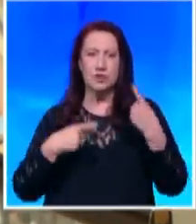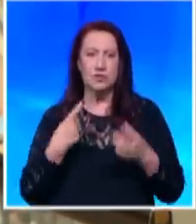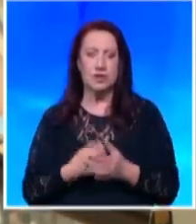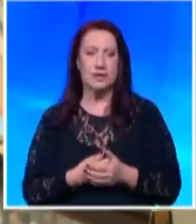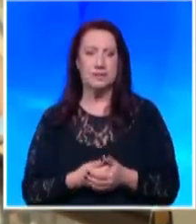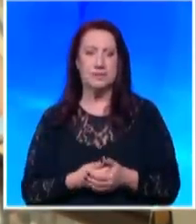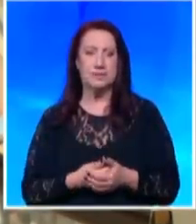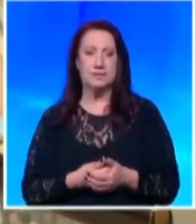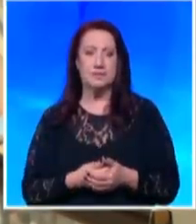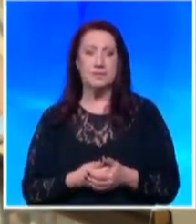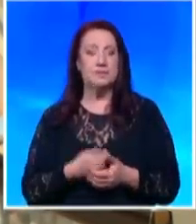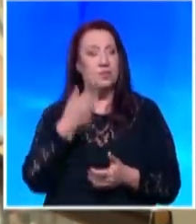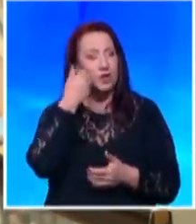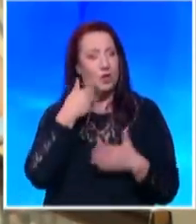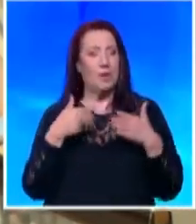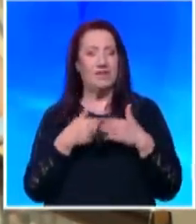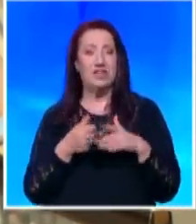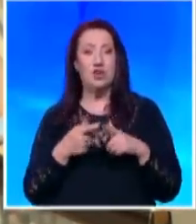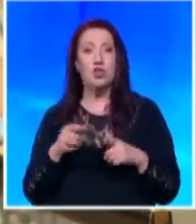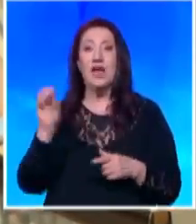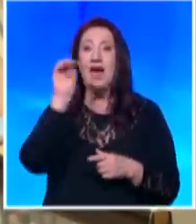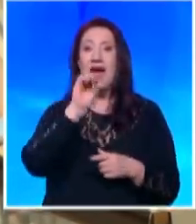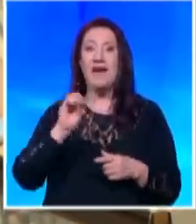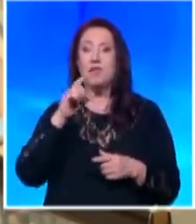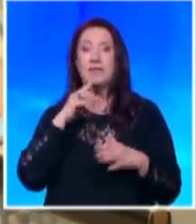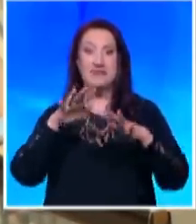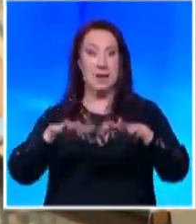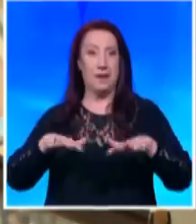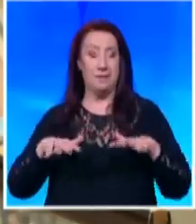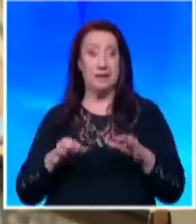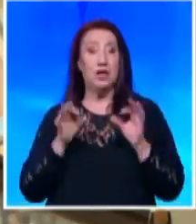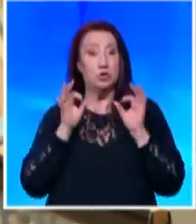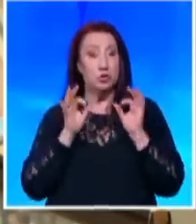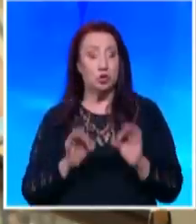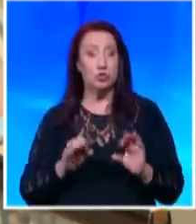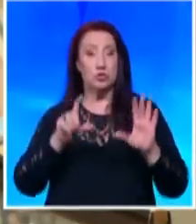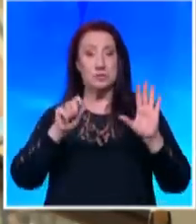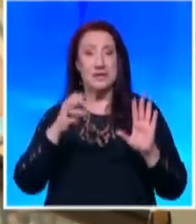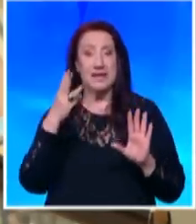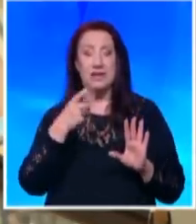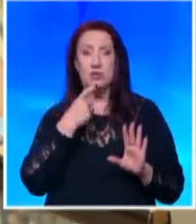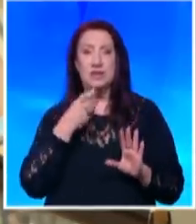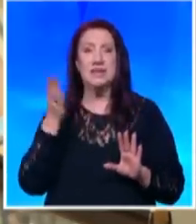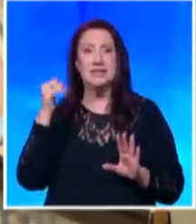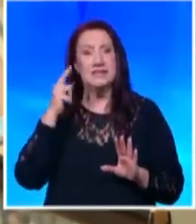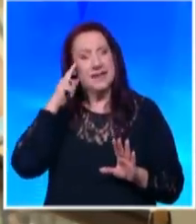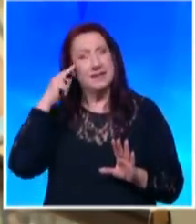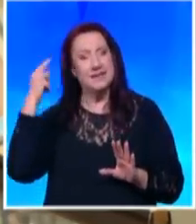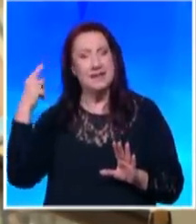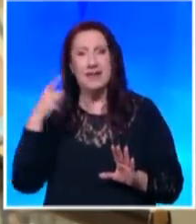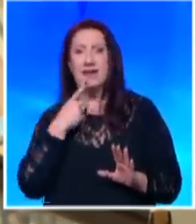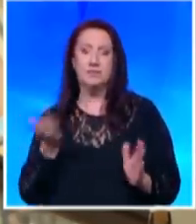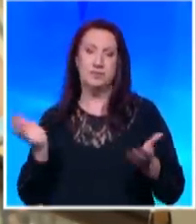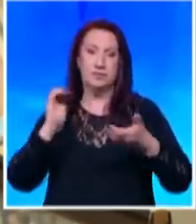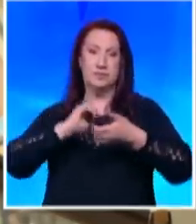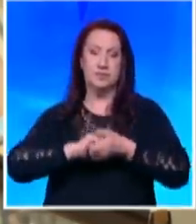Юксел, добър вечер от Европейския парламент. Точно 73 години след раждането на идеята за обединяване на икономиките на Германия